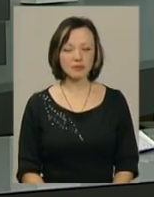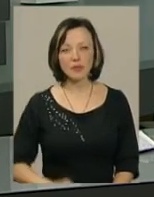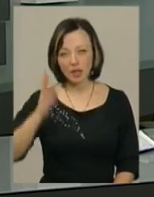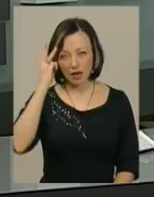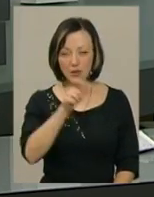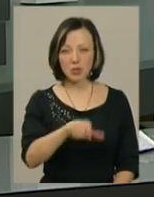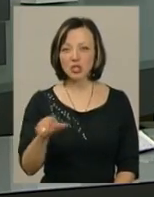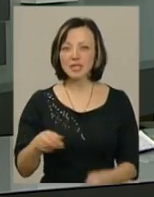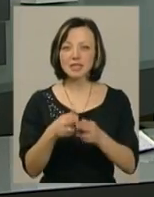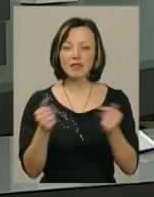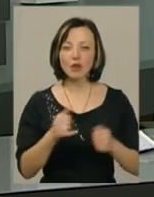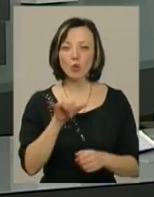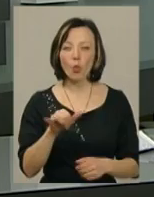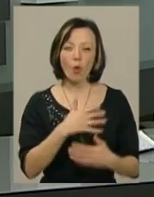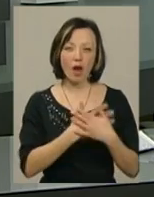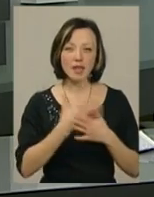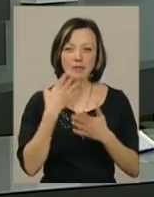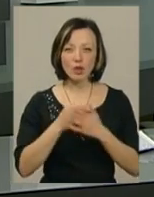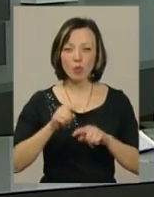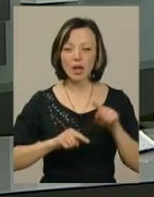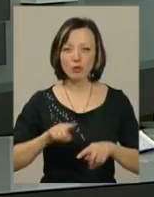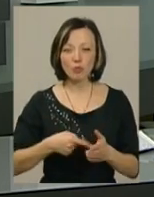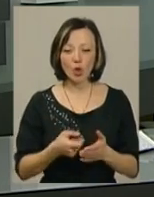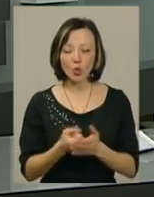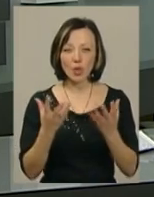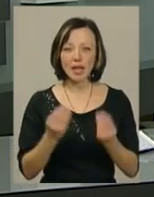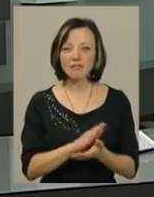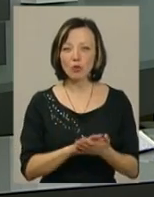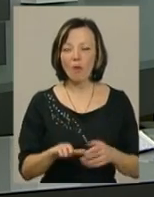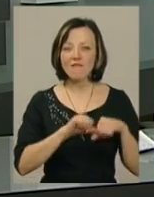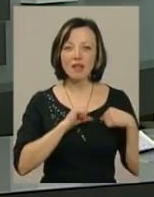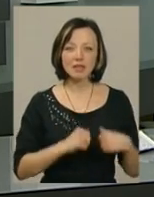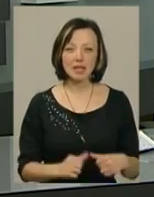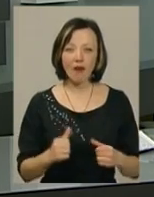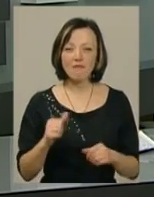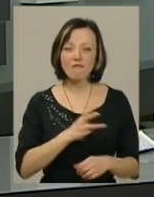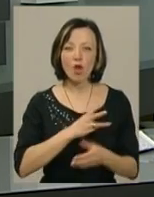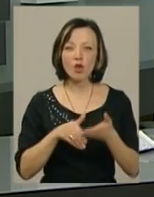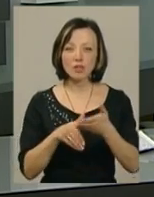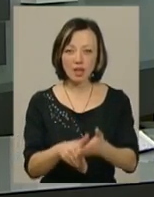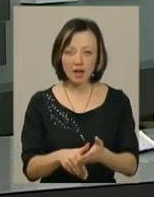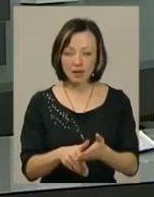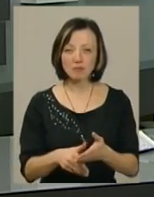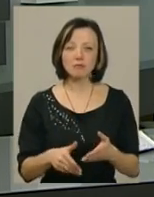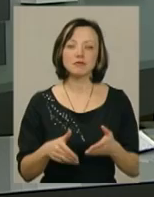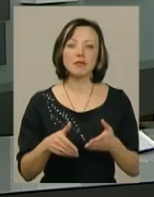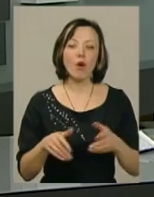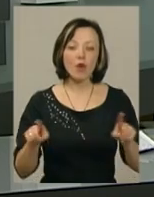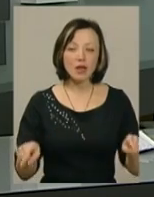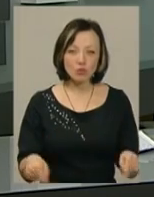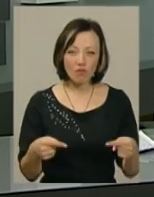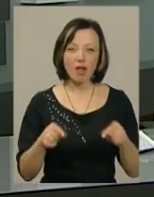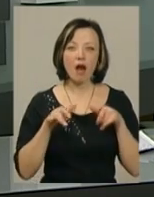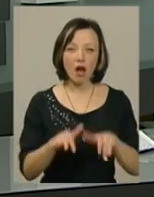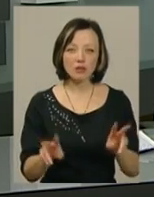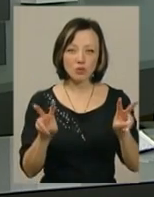Хмельничани зізнавалися у коханні своєму рідному місту. До Дня Святого Валентина волонтери всеукраїнської ініціативи «Активна громада» організували